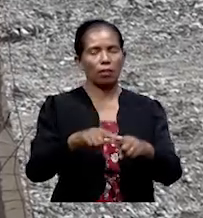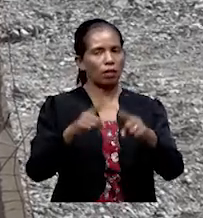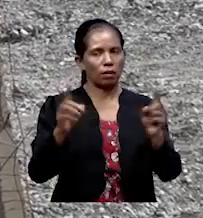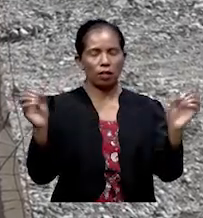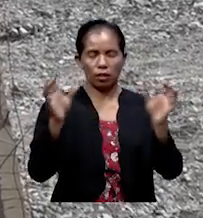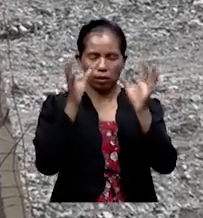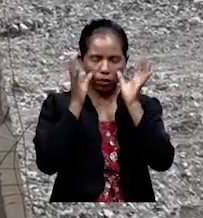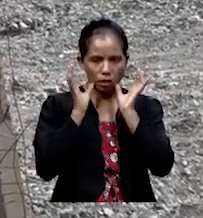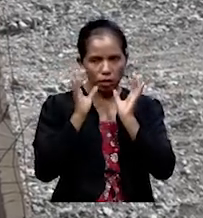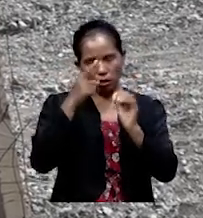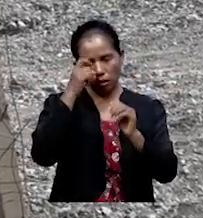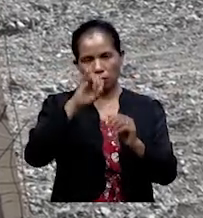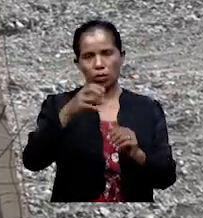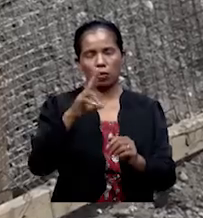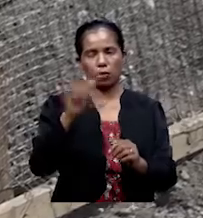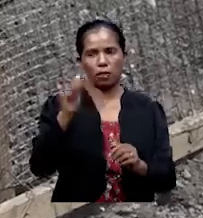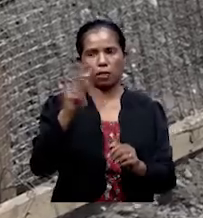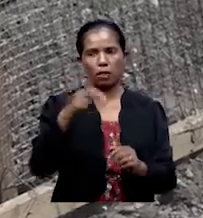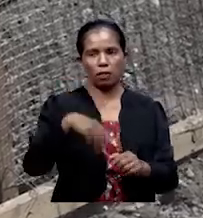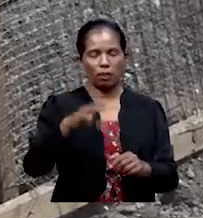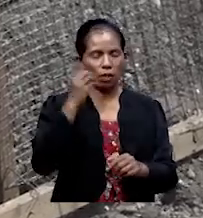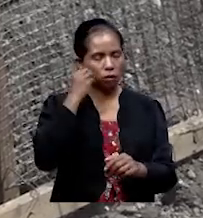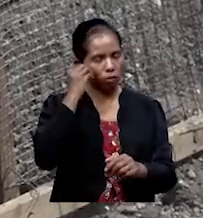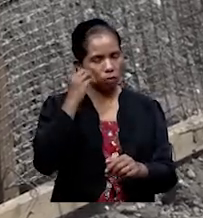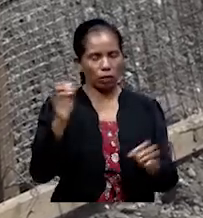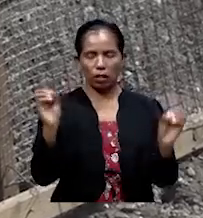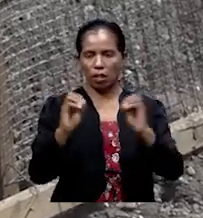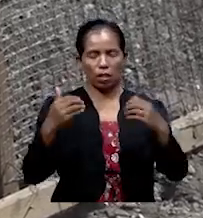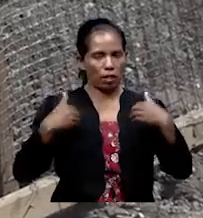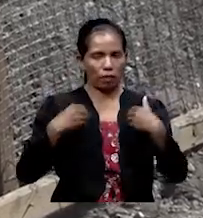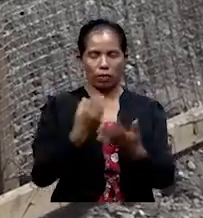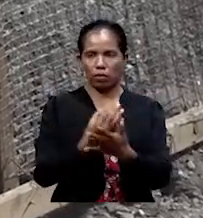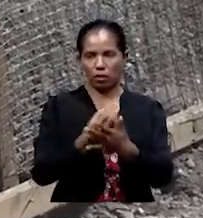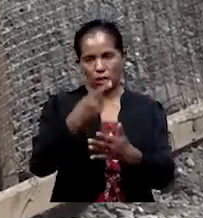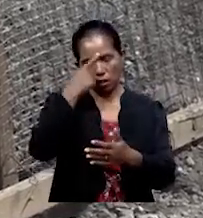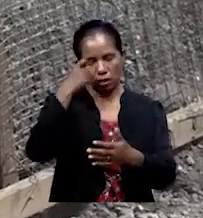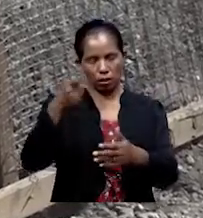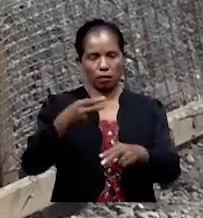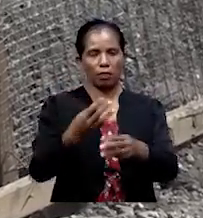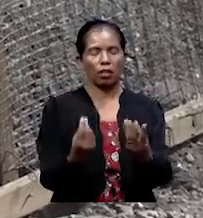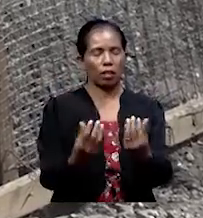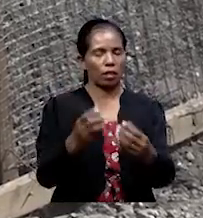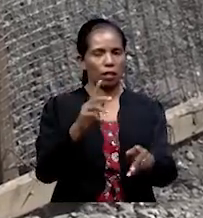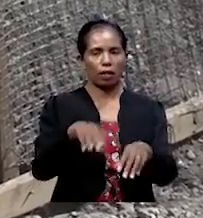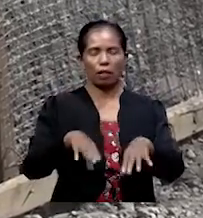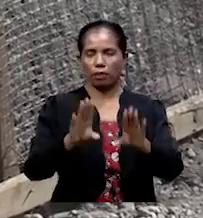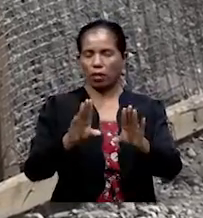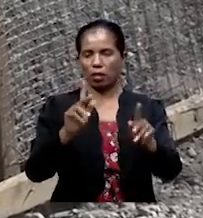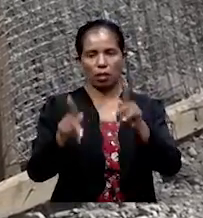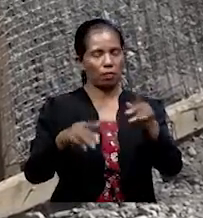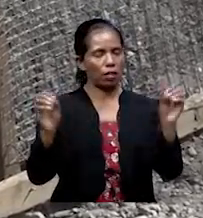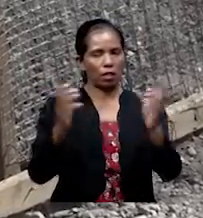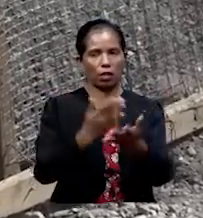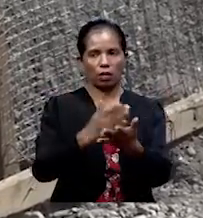laran tristi, Juliano ten ke fila ba uma liman mamu, tamba rahenek ne benya faan, ema la sosa, honune la